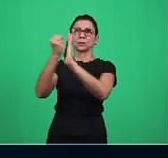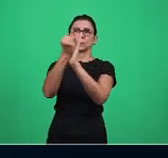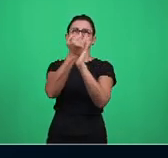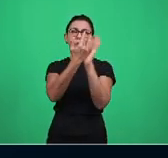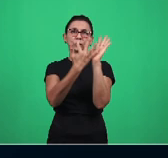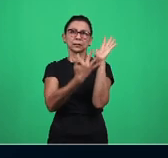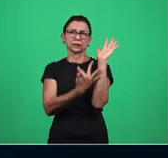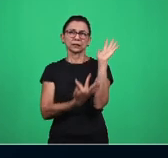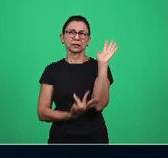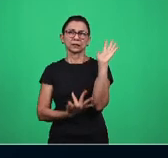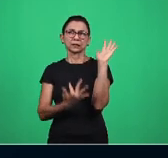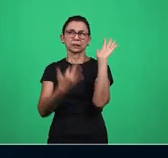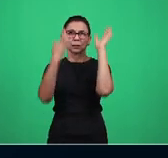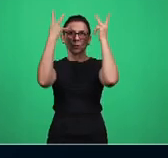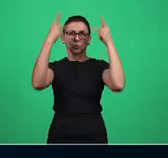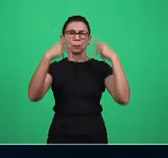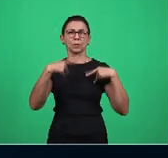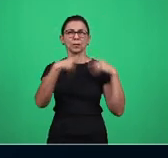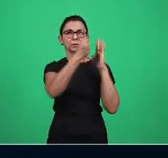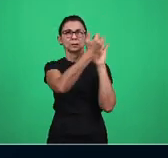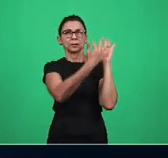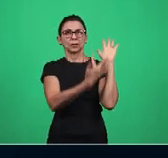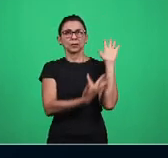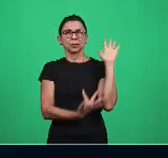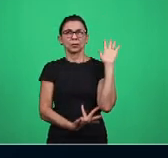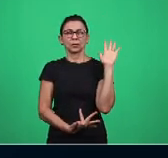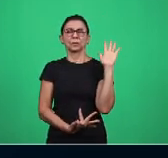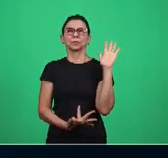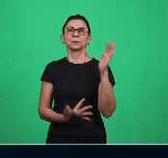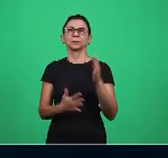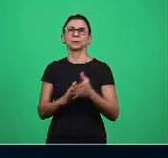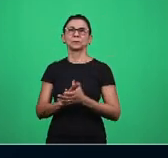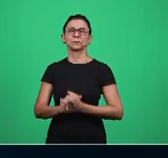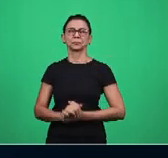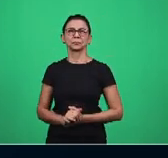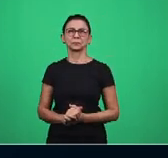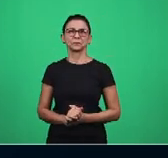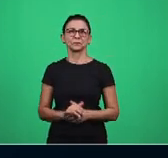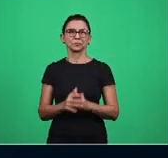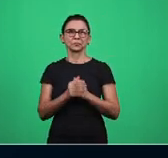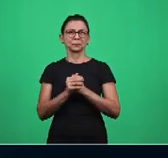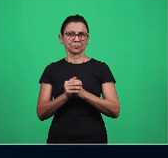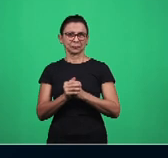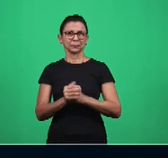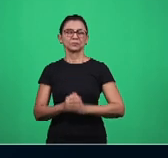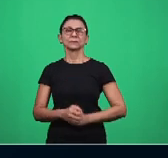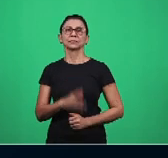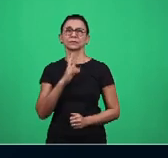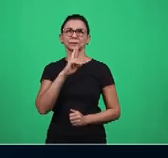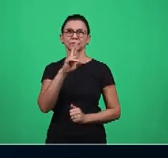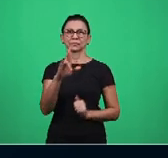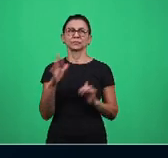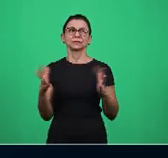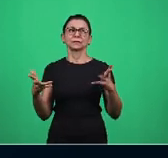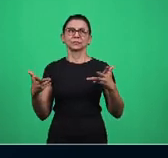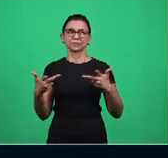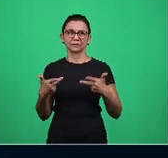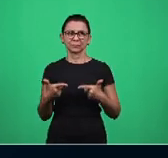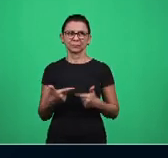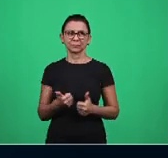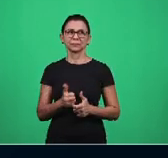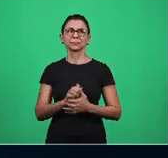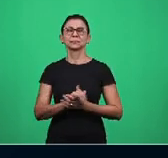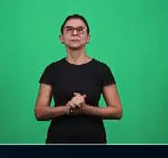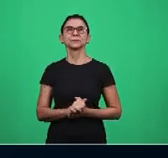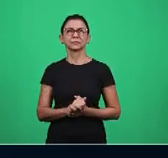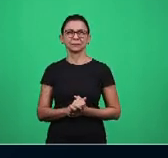à Dieu, mes frères et sœurs. Quelle réponse merveilleuse. Nous allons maintenant prier pour les enfants. Nous demandons que tous puissent être en condition de recevoir la prière.